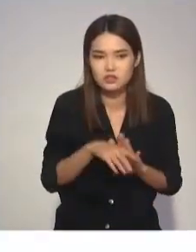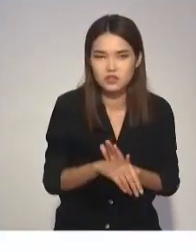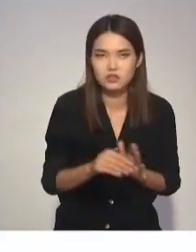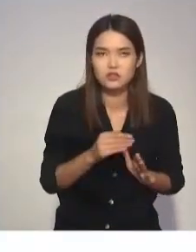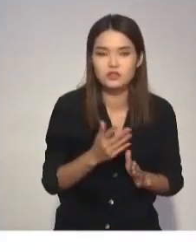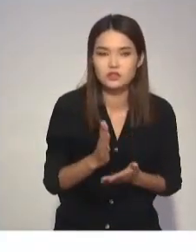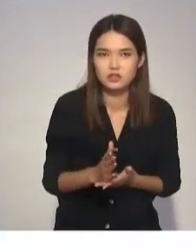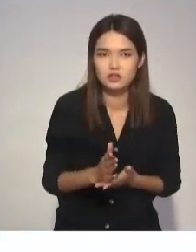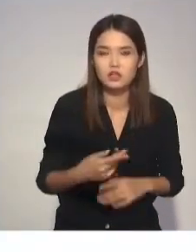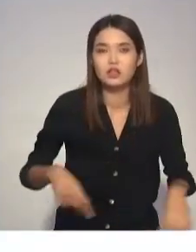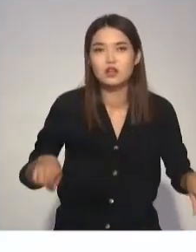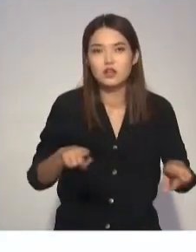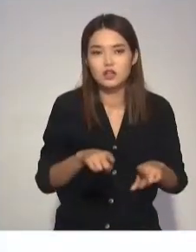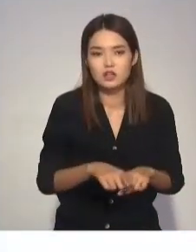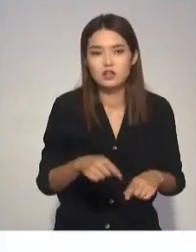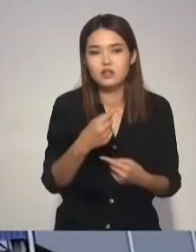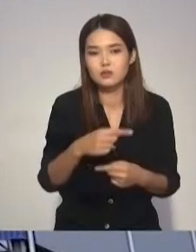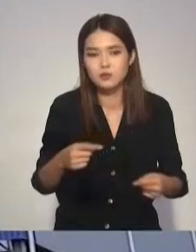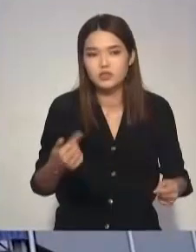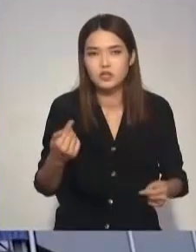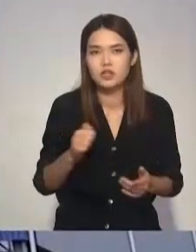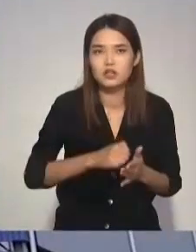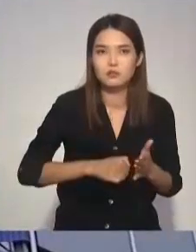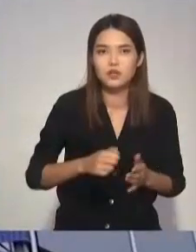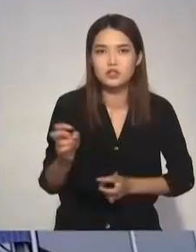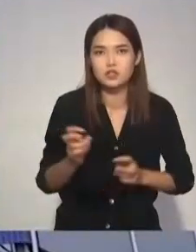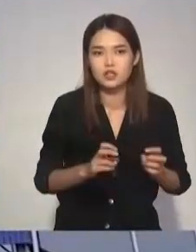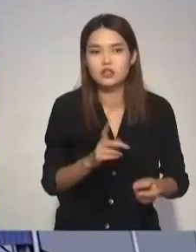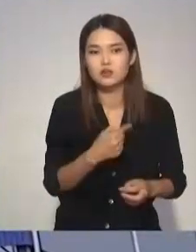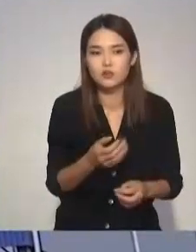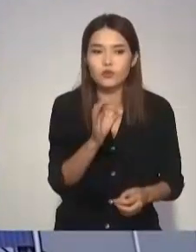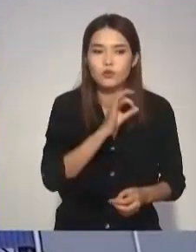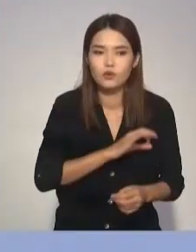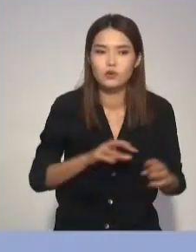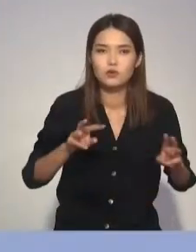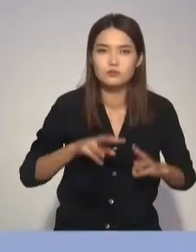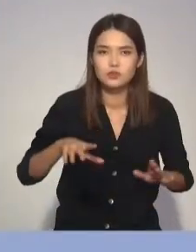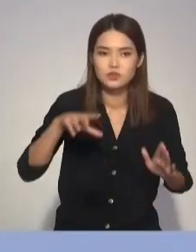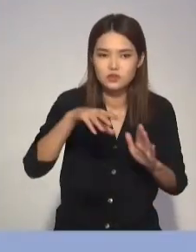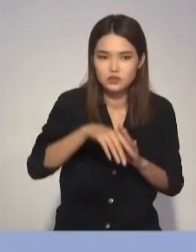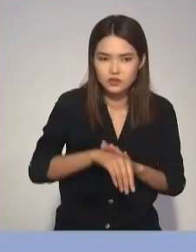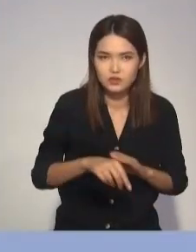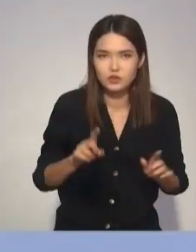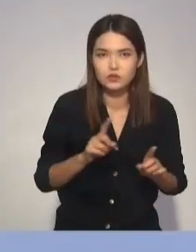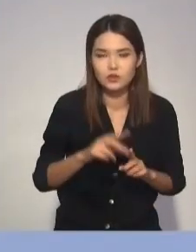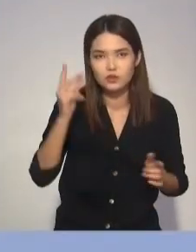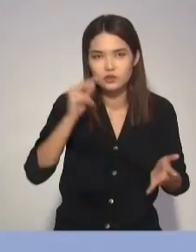көбейтіледі. Сонымен қатар отандық шаруаларды қолдау мақсатында кәсіпорын мен ауыл шаруашылығы министрлігі арасында амафос бағасын